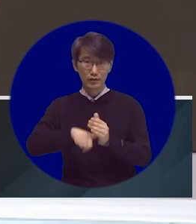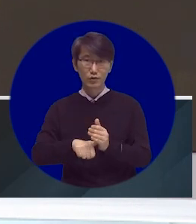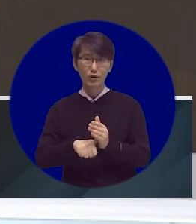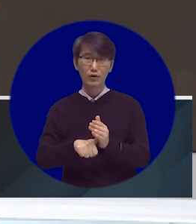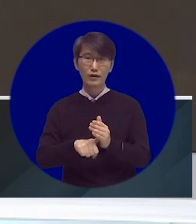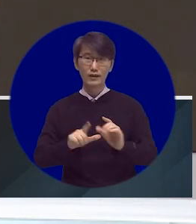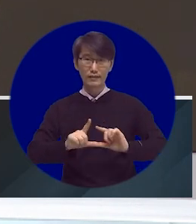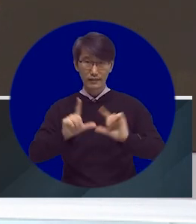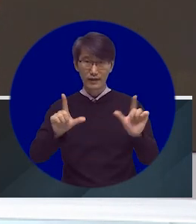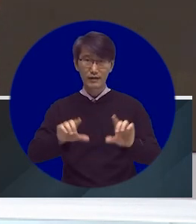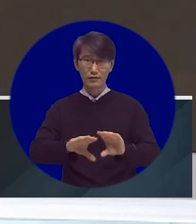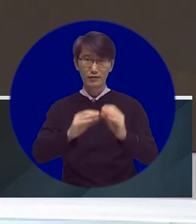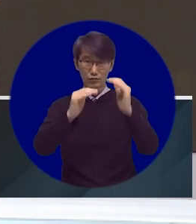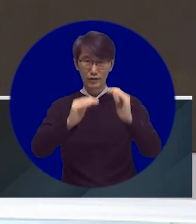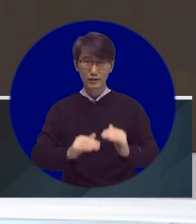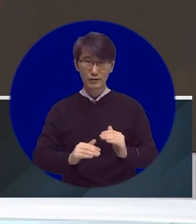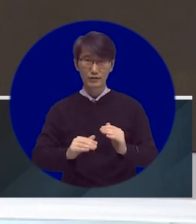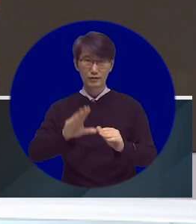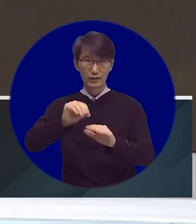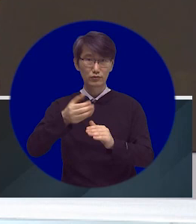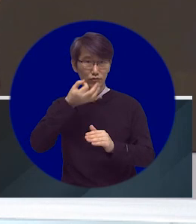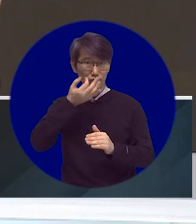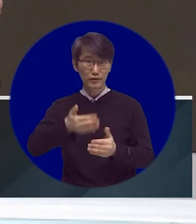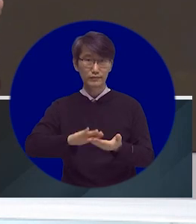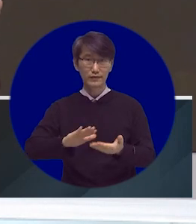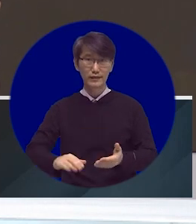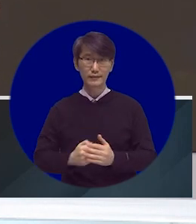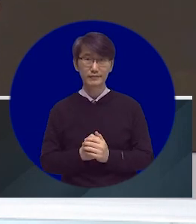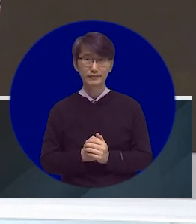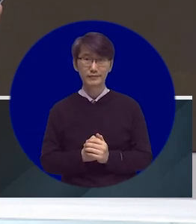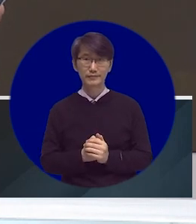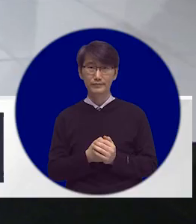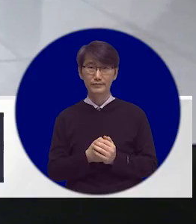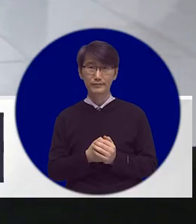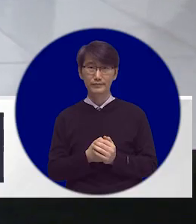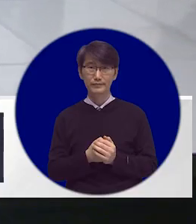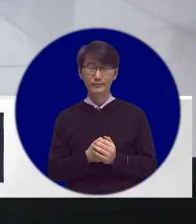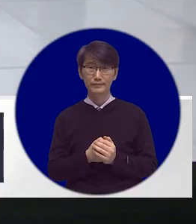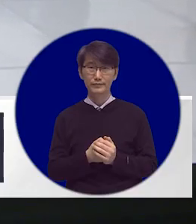선거 당일 투 개표 과정을 생중계합니다. 관련 내용 알아봅니다.